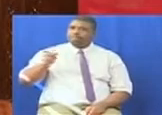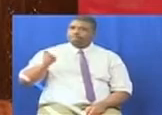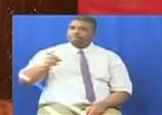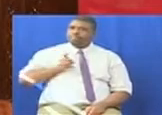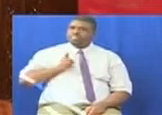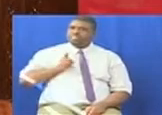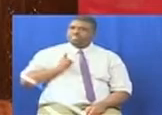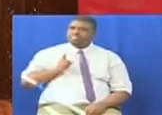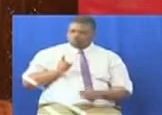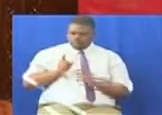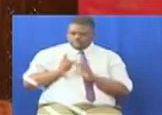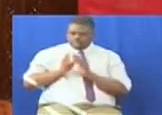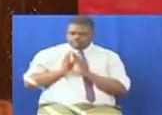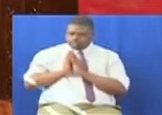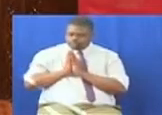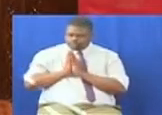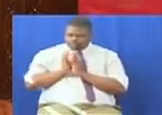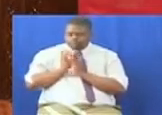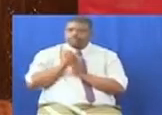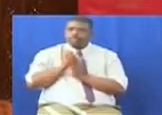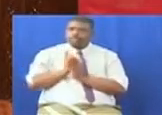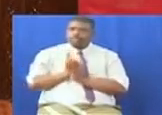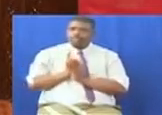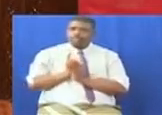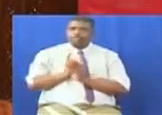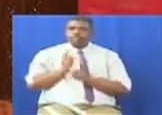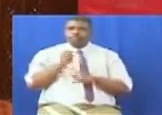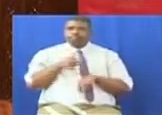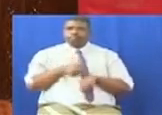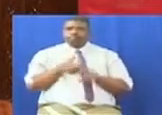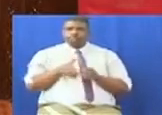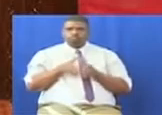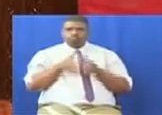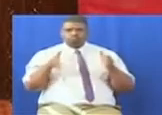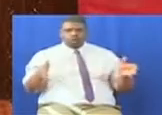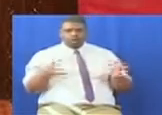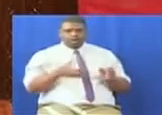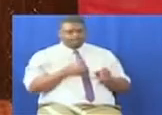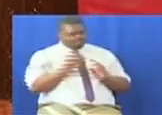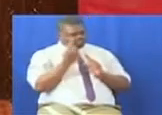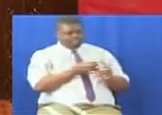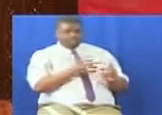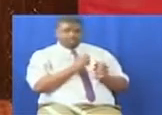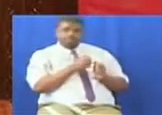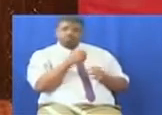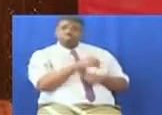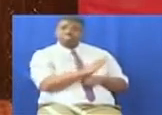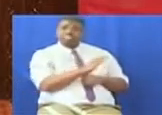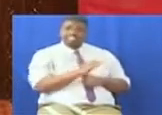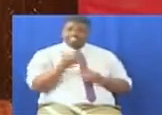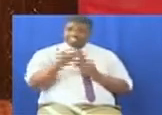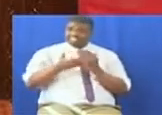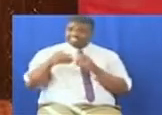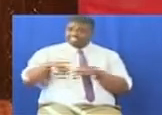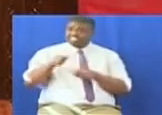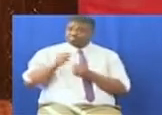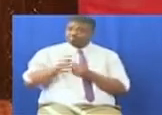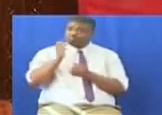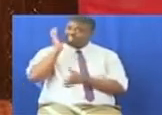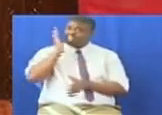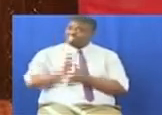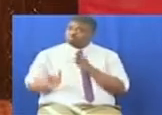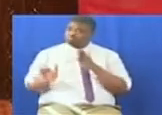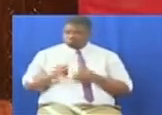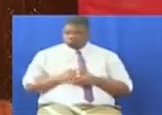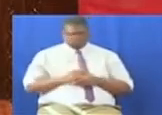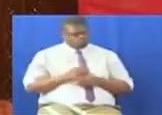Lema. Lakini utaona mwoga wake umekuwa mkubwa, watu wanafuata mambo ya nje. Unajua nchi hii ina mambo ya ajabu sana. Ndio maana